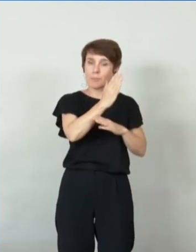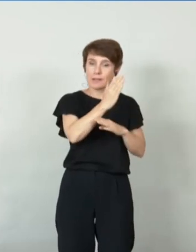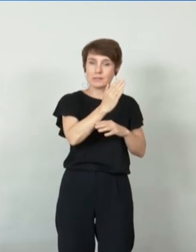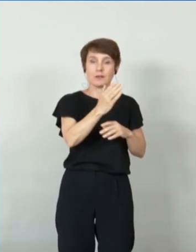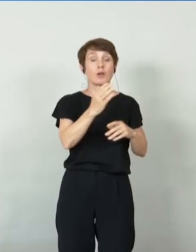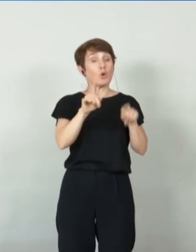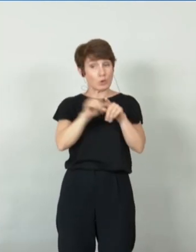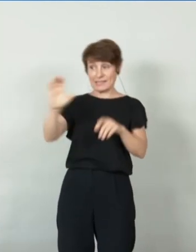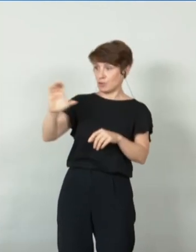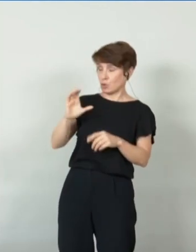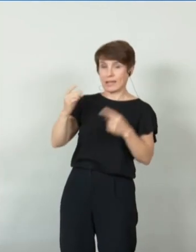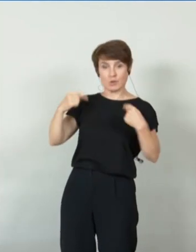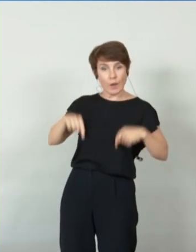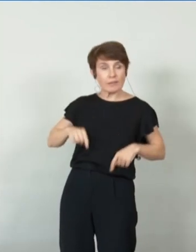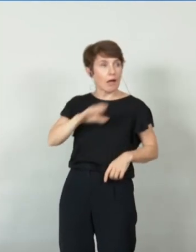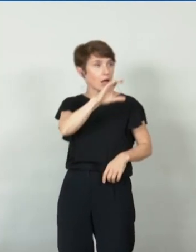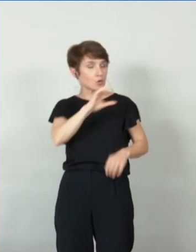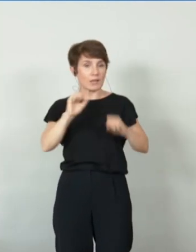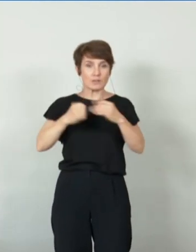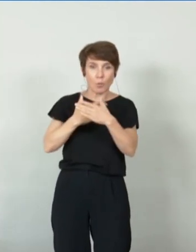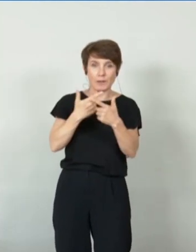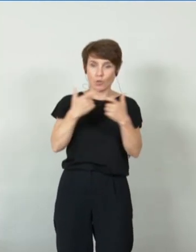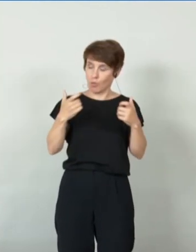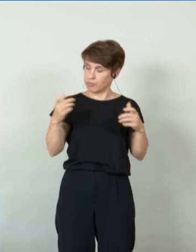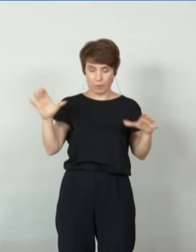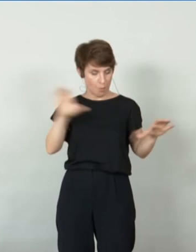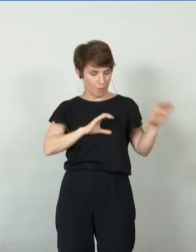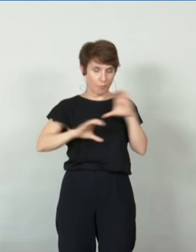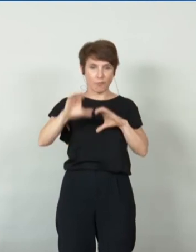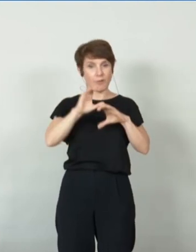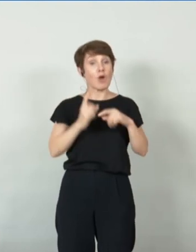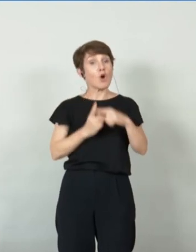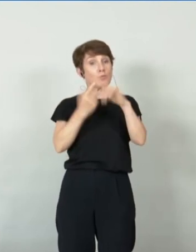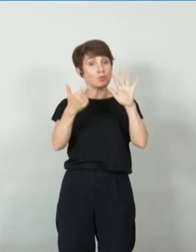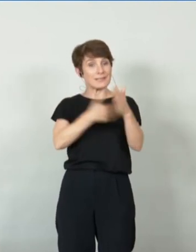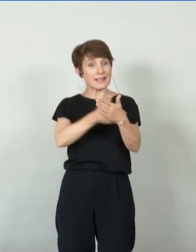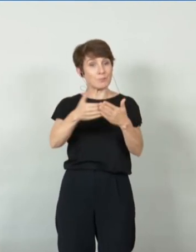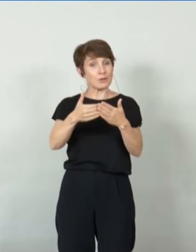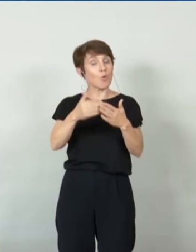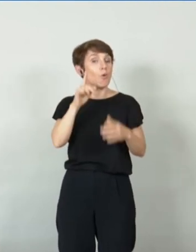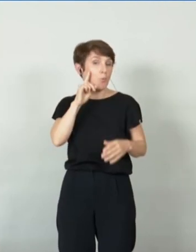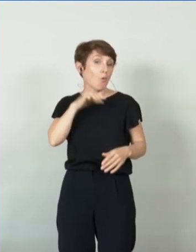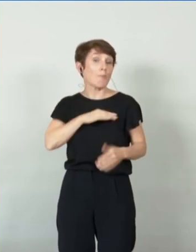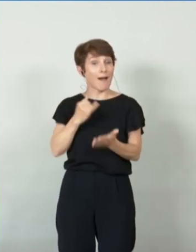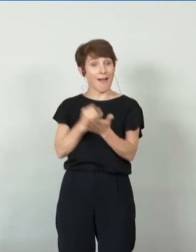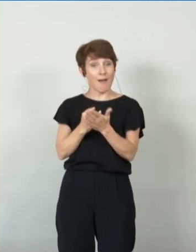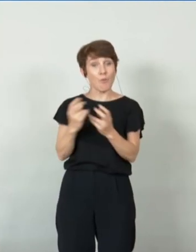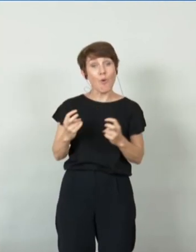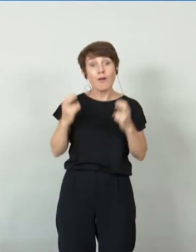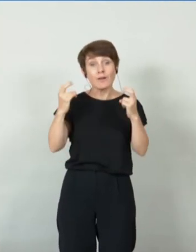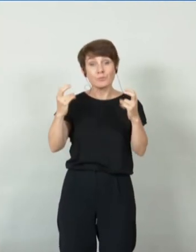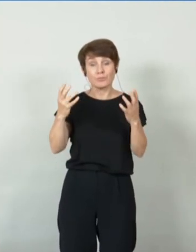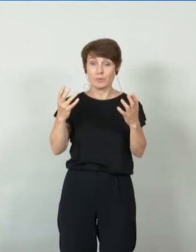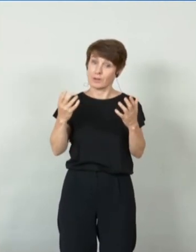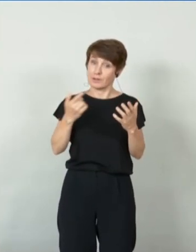ou de l'État nous percevons donc 7 millions de recettes de plus que prévu au BP principalement liés à la manif fiscale déjà qui représente environ